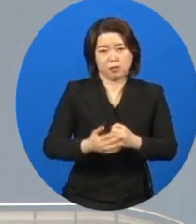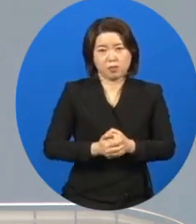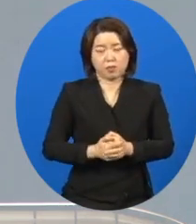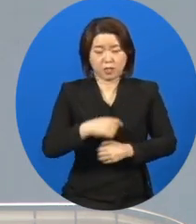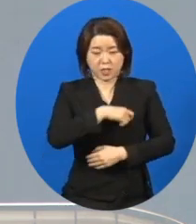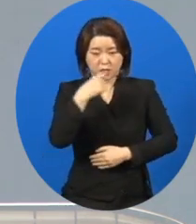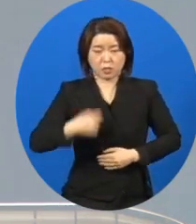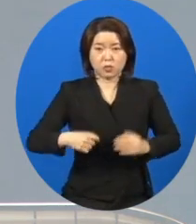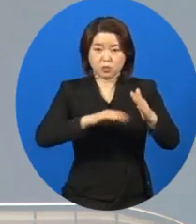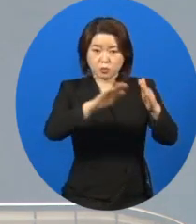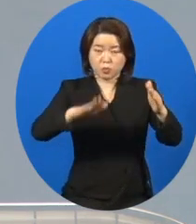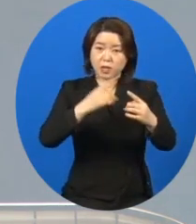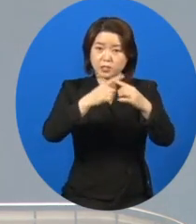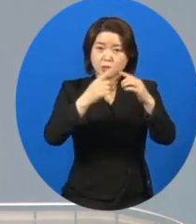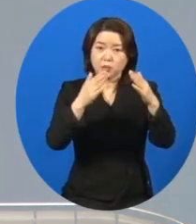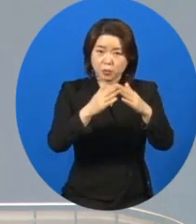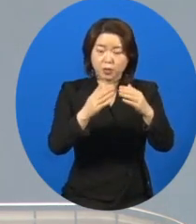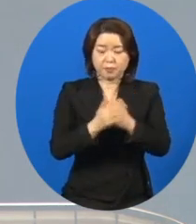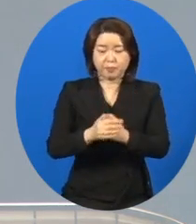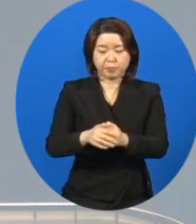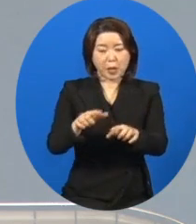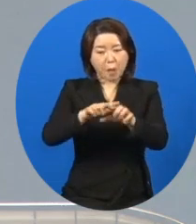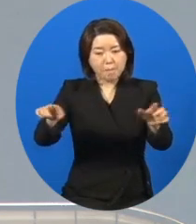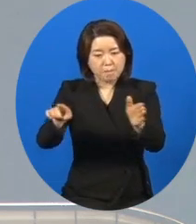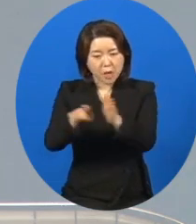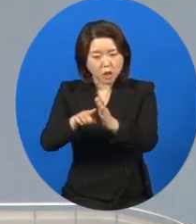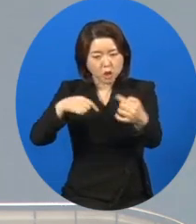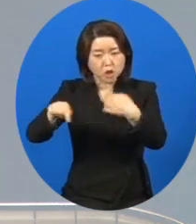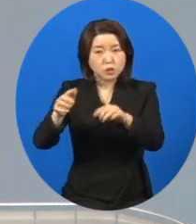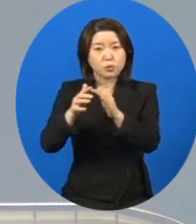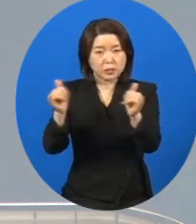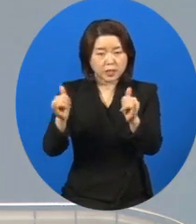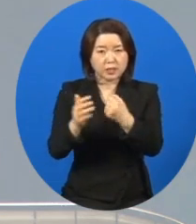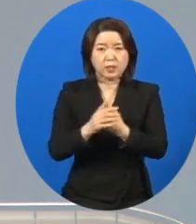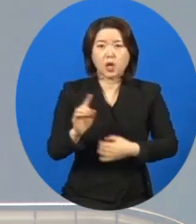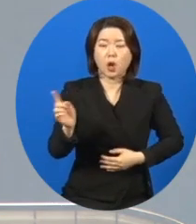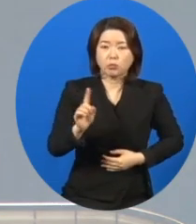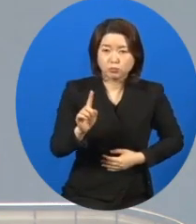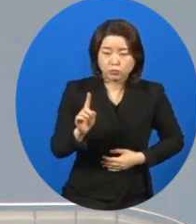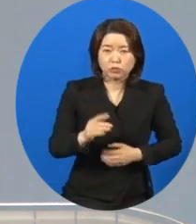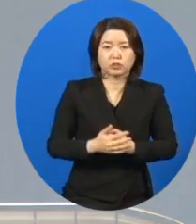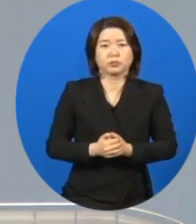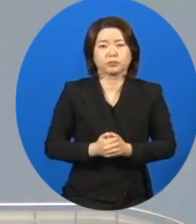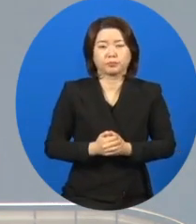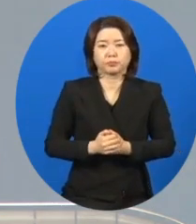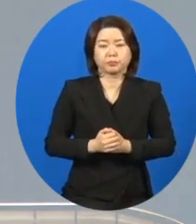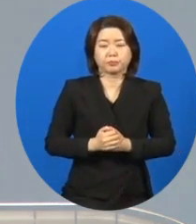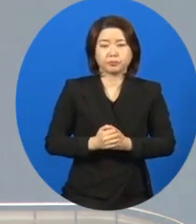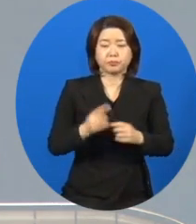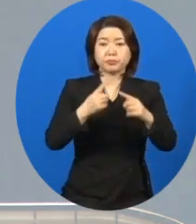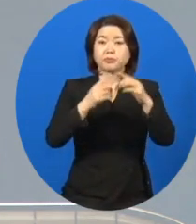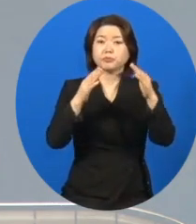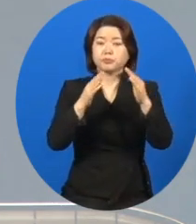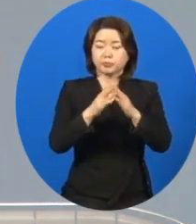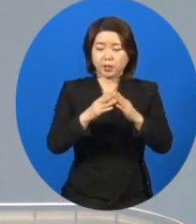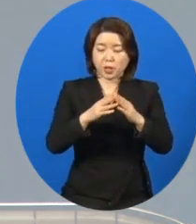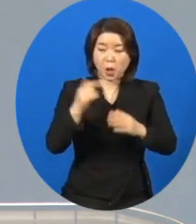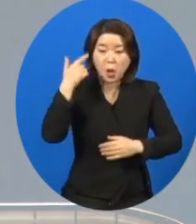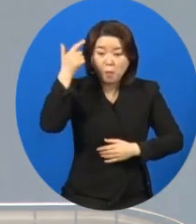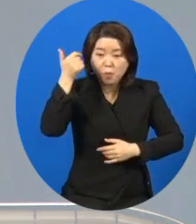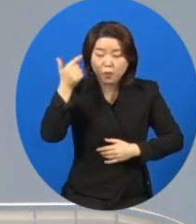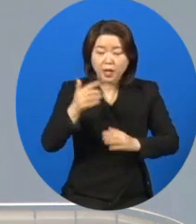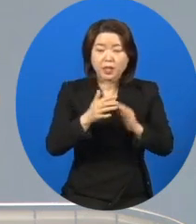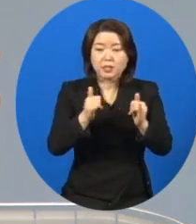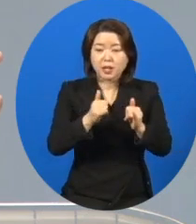중국 가정교회 평신도 지도자들은 무슨 교회에서 목회자에게 주는 생활비가